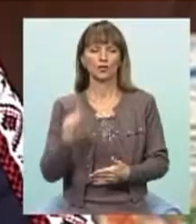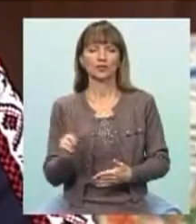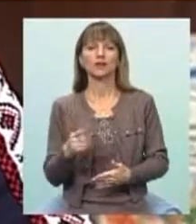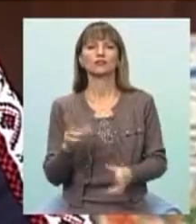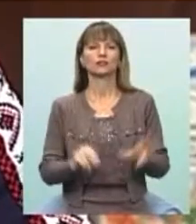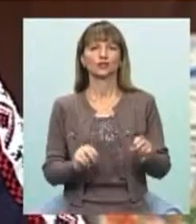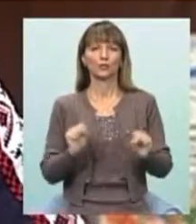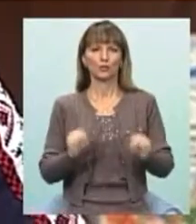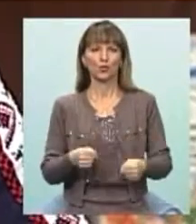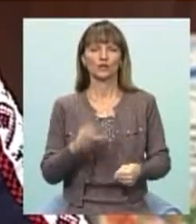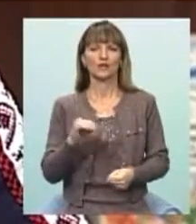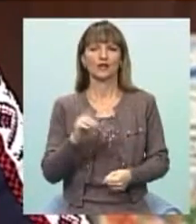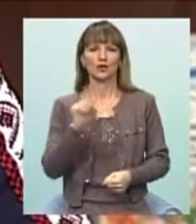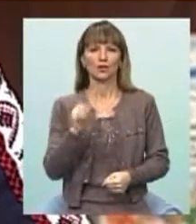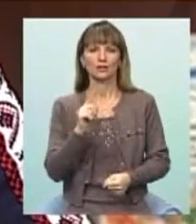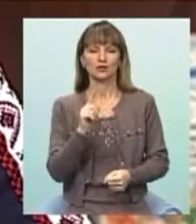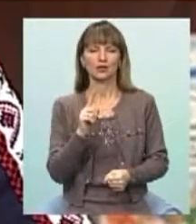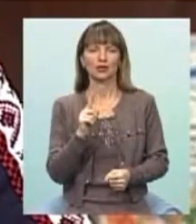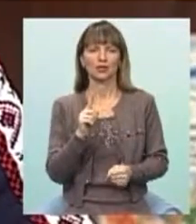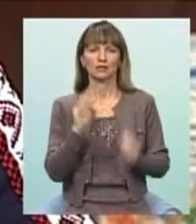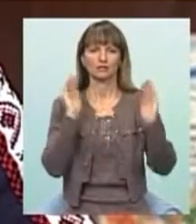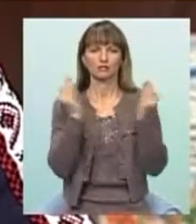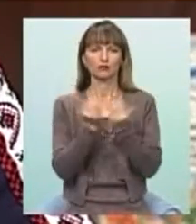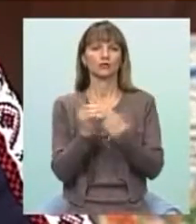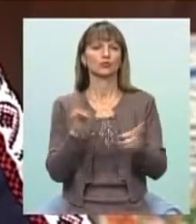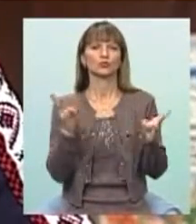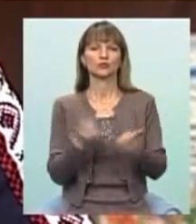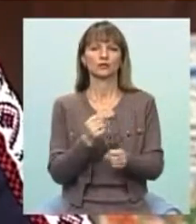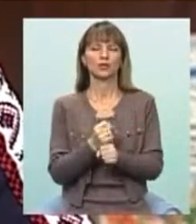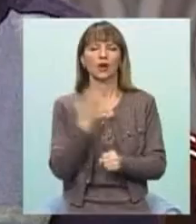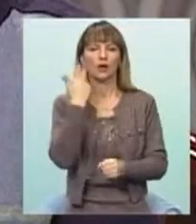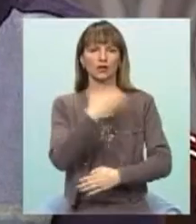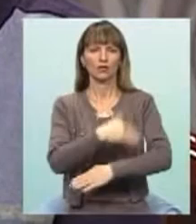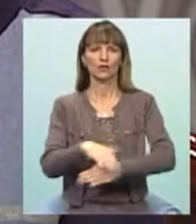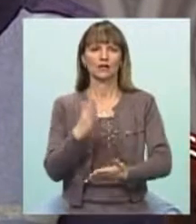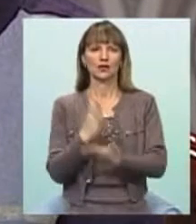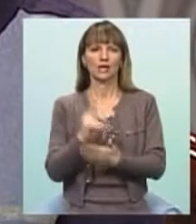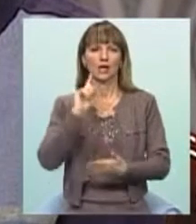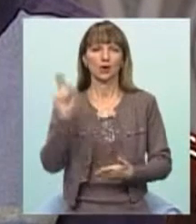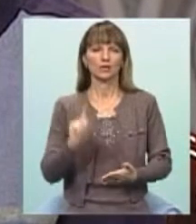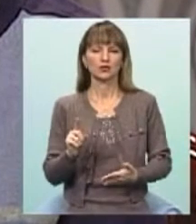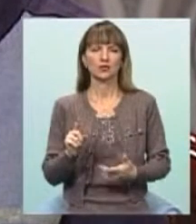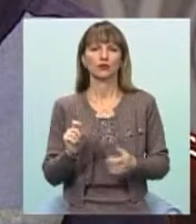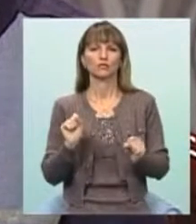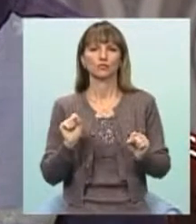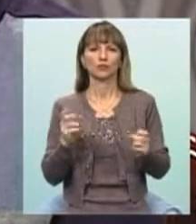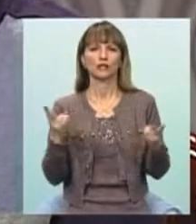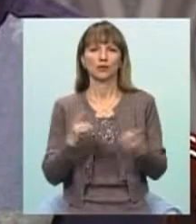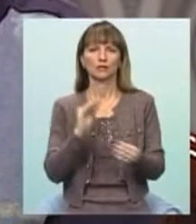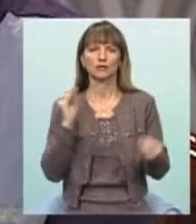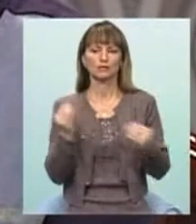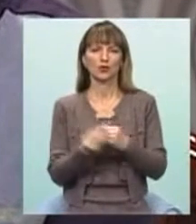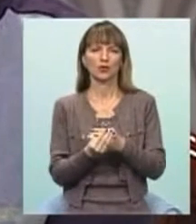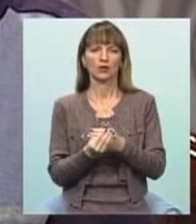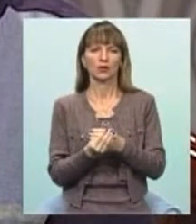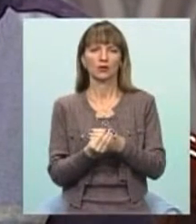вважаєш, а можна якось від грози вберегтися? Що треба робити, коли на вулиці йде гроза? Ну, треба сховатися